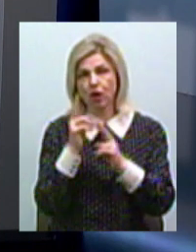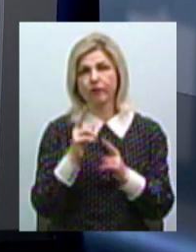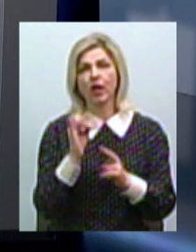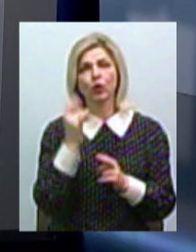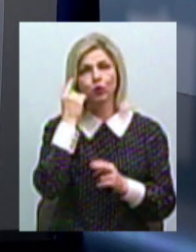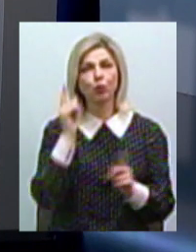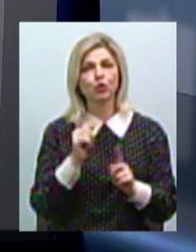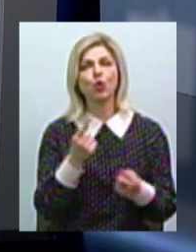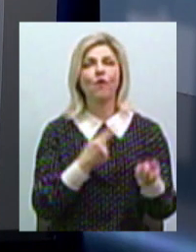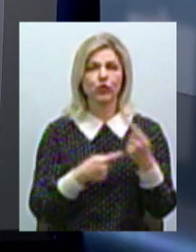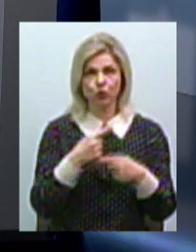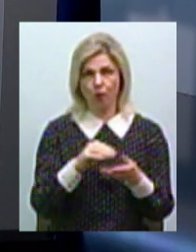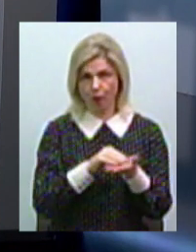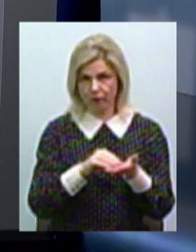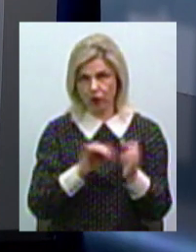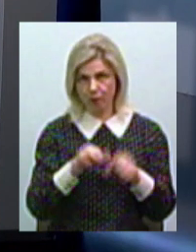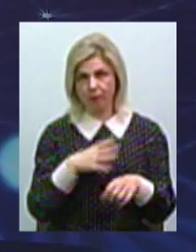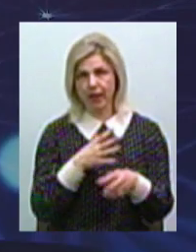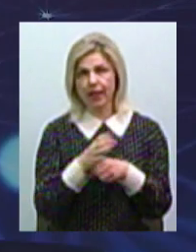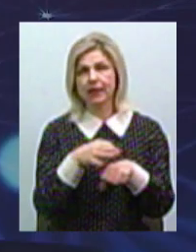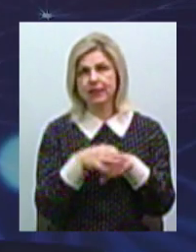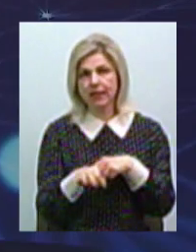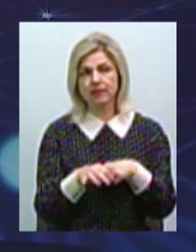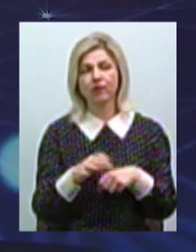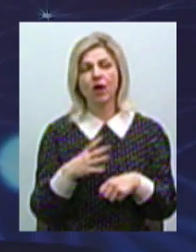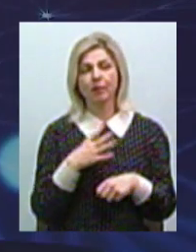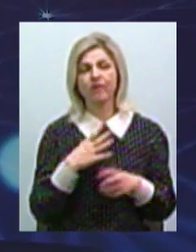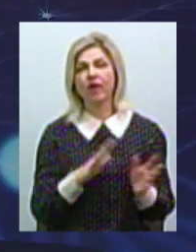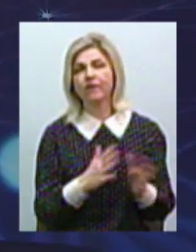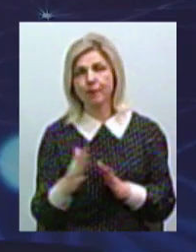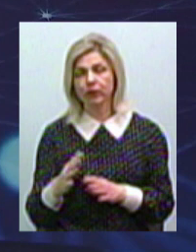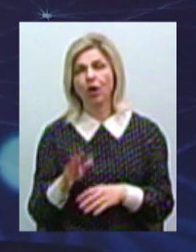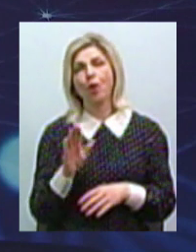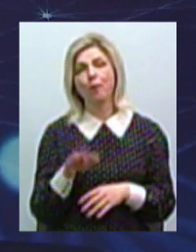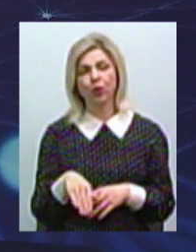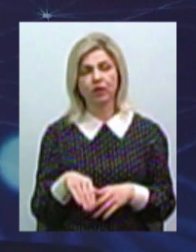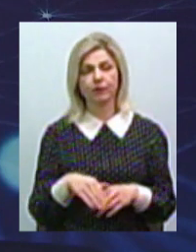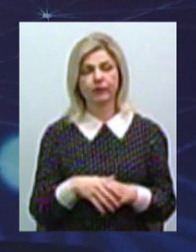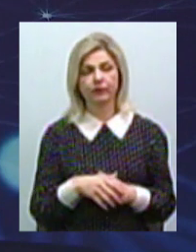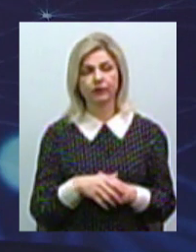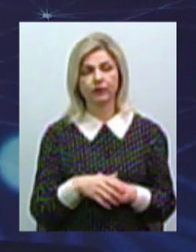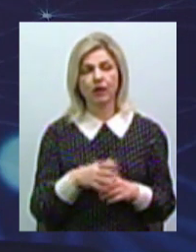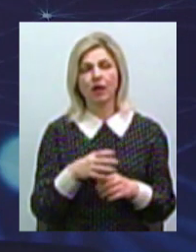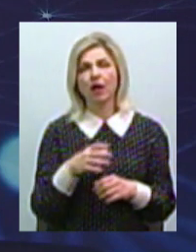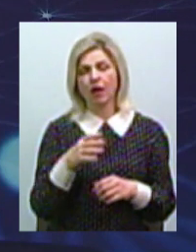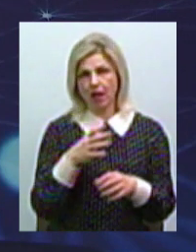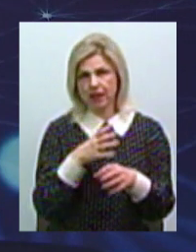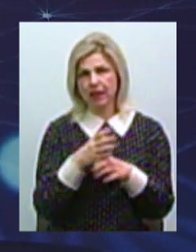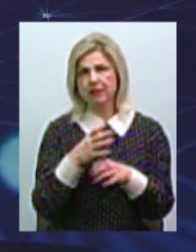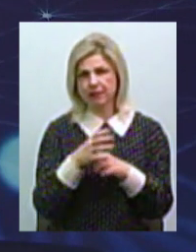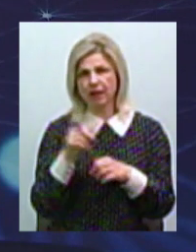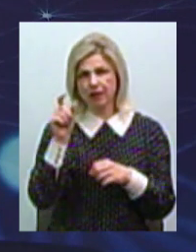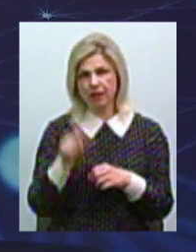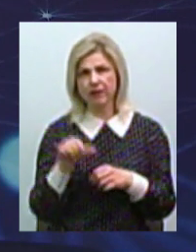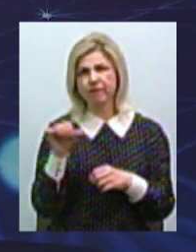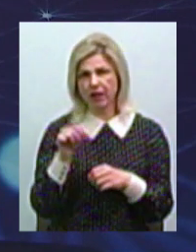тому що, як правило, відбувається насильство у сім'ї, да, якийсь випадок потім. Насильник приходить і кажуть про те, що ну вибач,